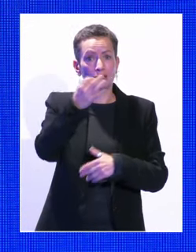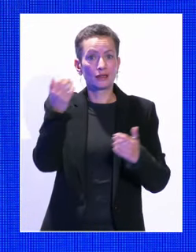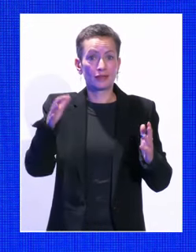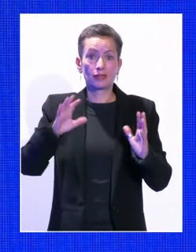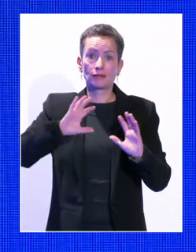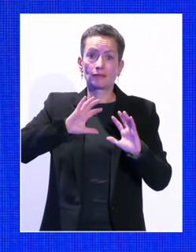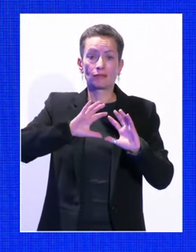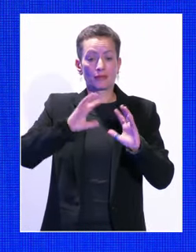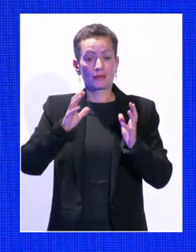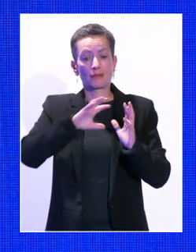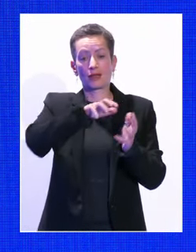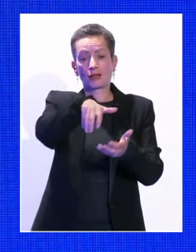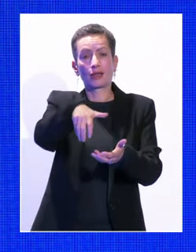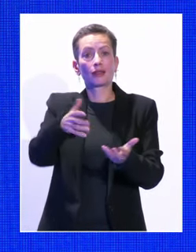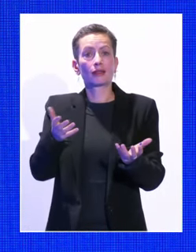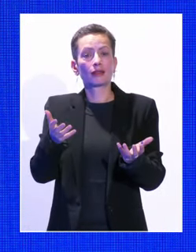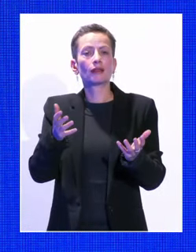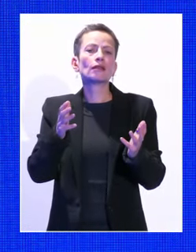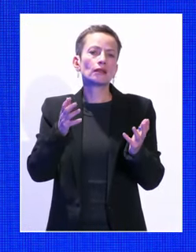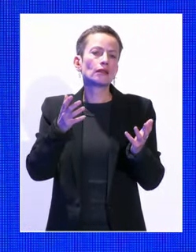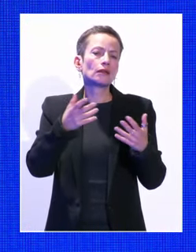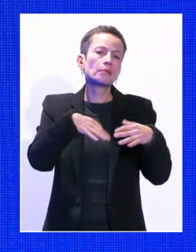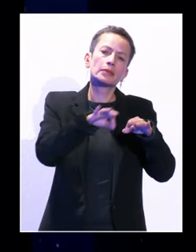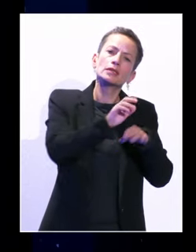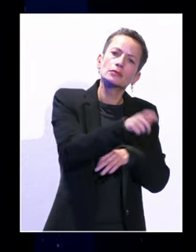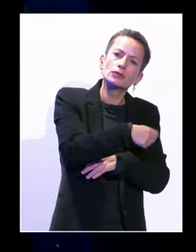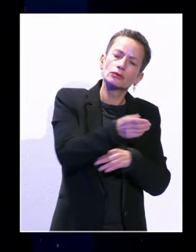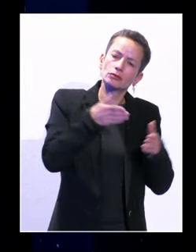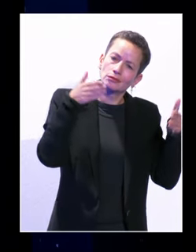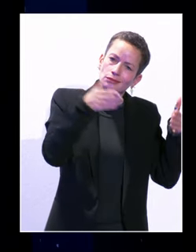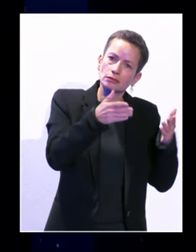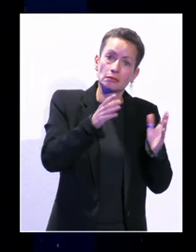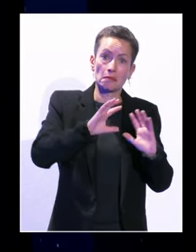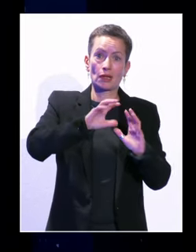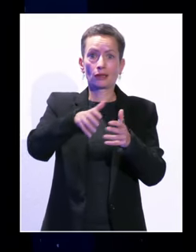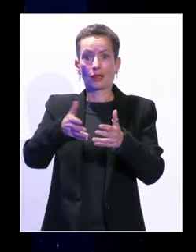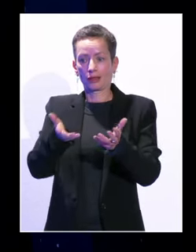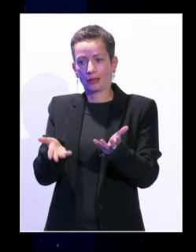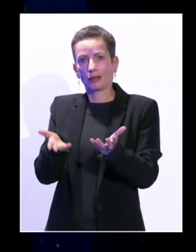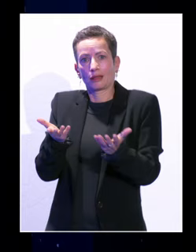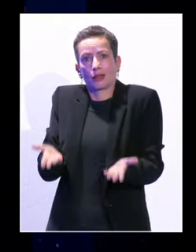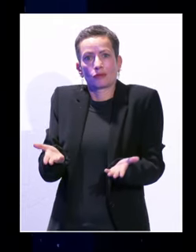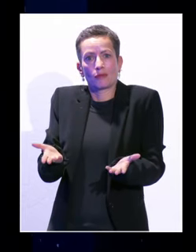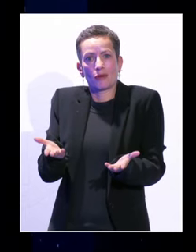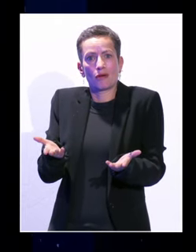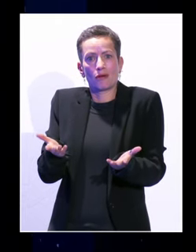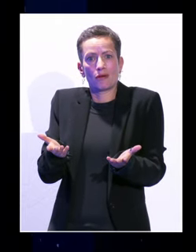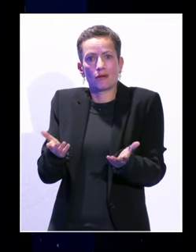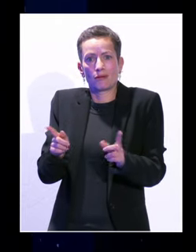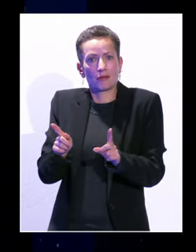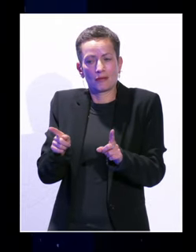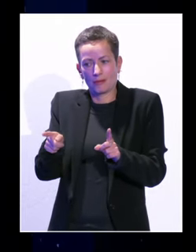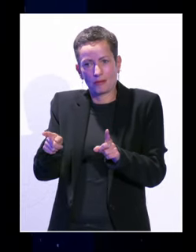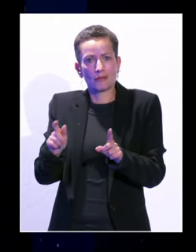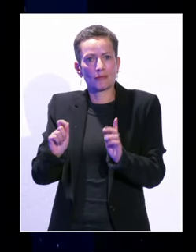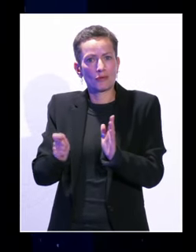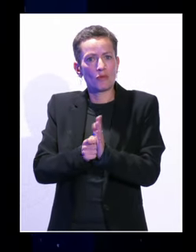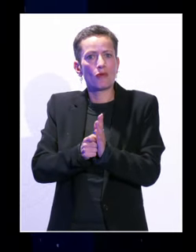planète, on parle beaucoup de notre pays naturellement, mais la planète traverse des moments